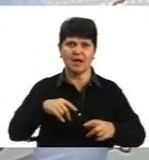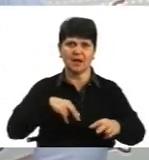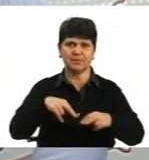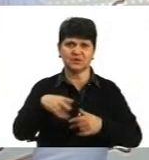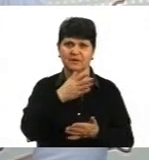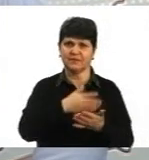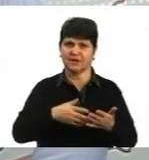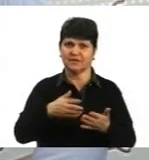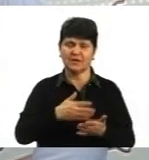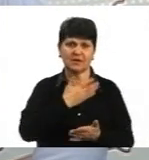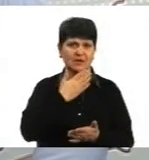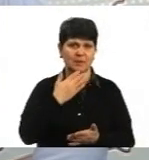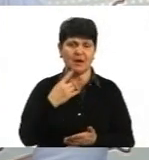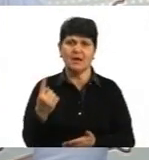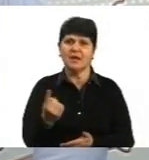Єдиний нюанс, який нас